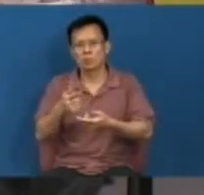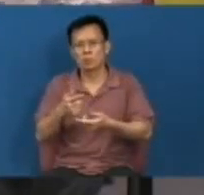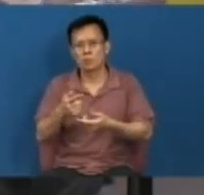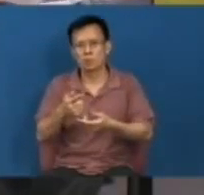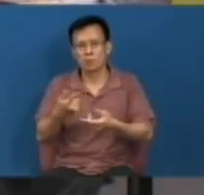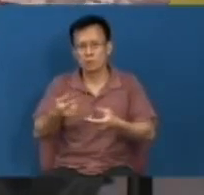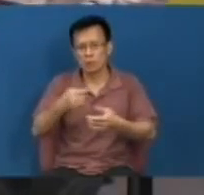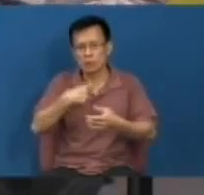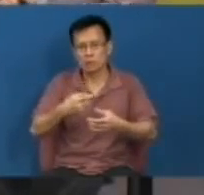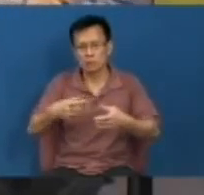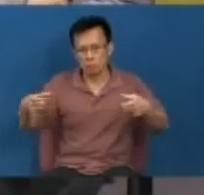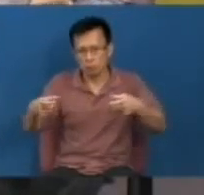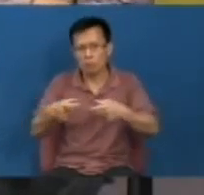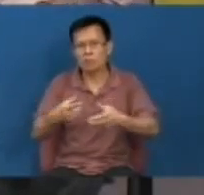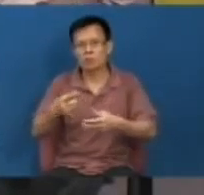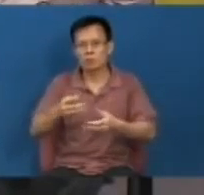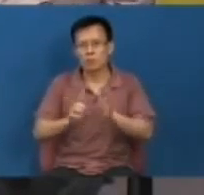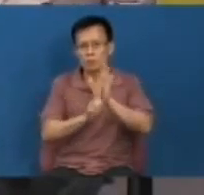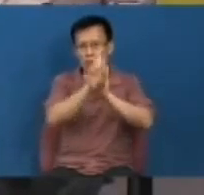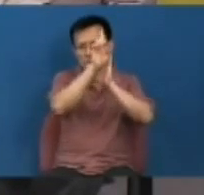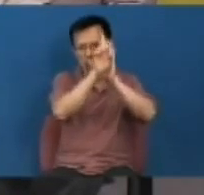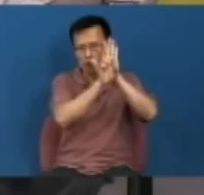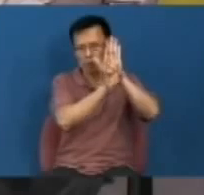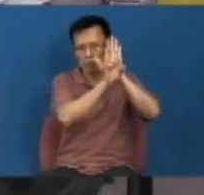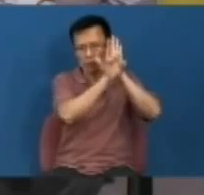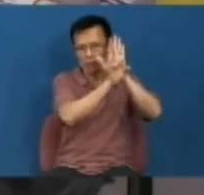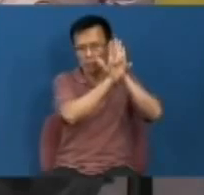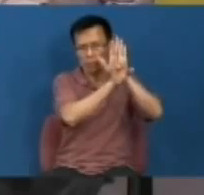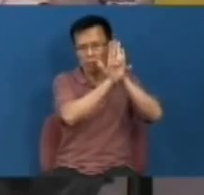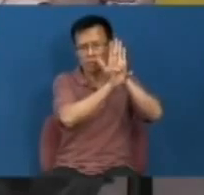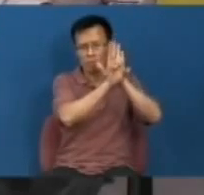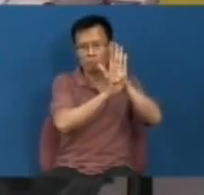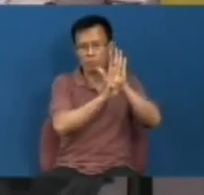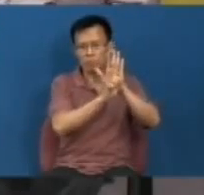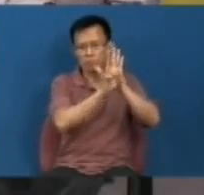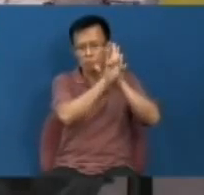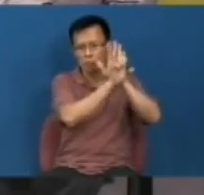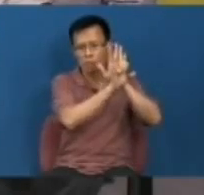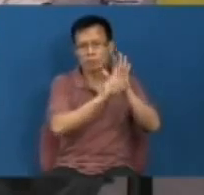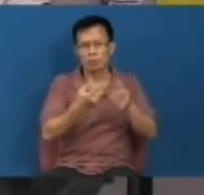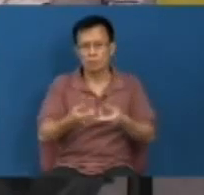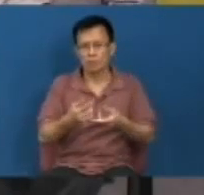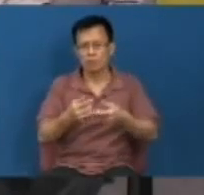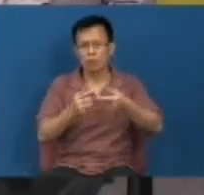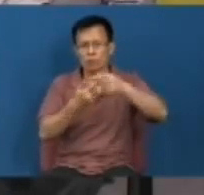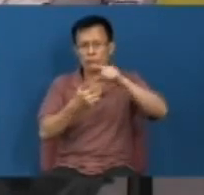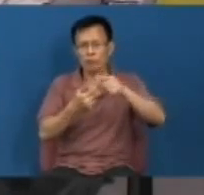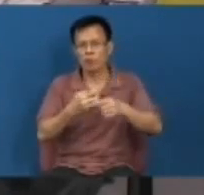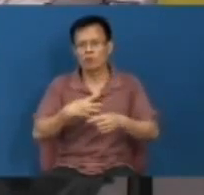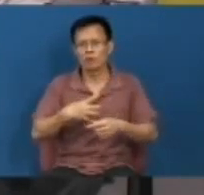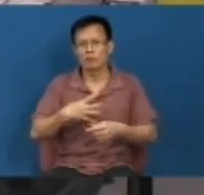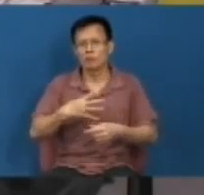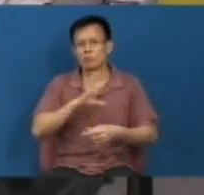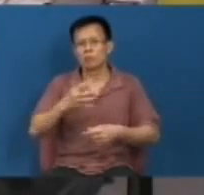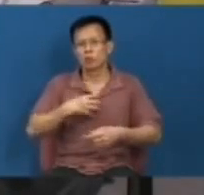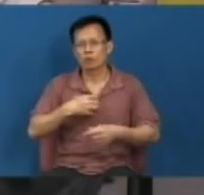箍啊，令到個市又冇咁熱啦。佢希望係嚇， 嗰啲係 降温啦。佢希望係 呢個降温嘅方法咧，我唔覺得係真